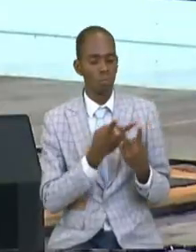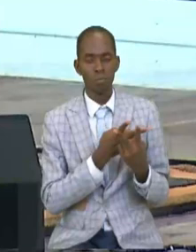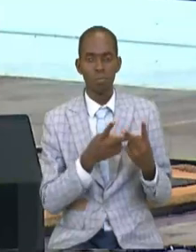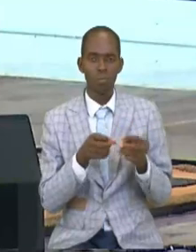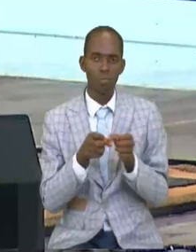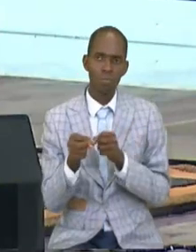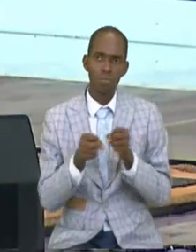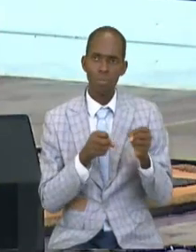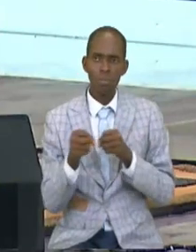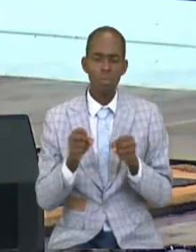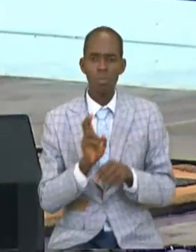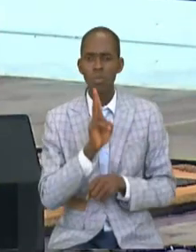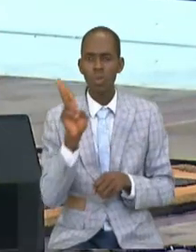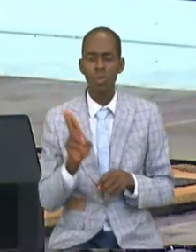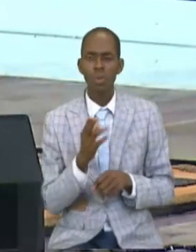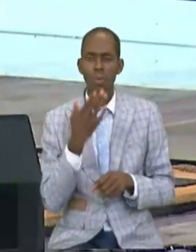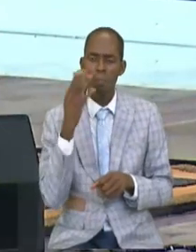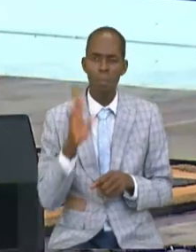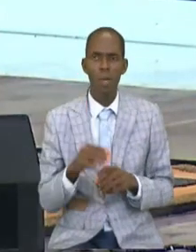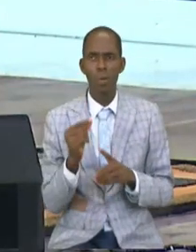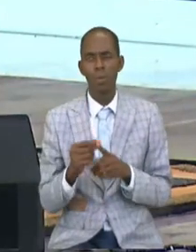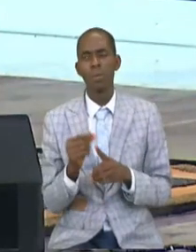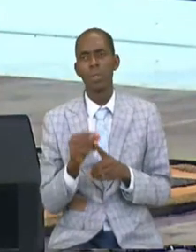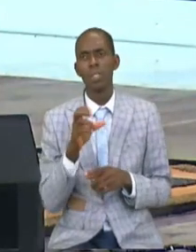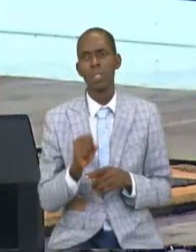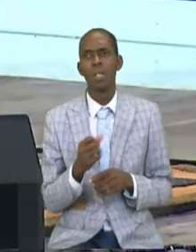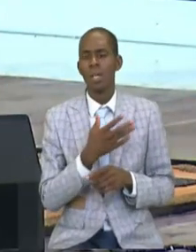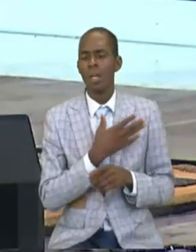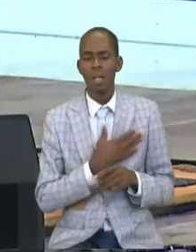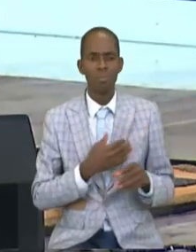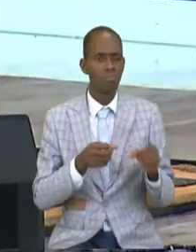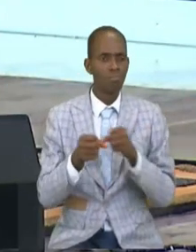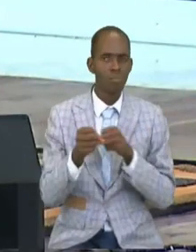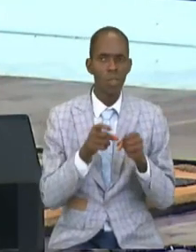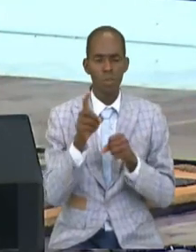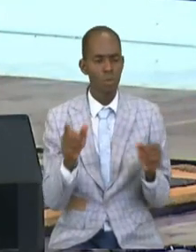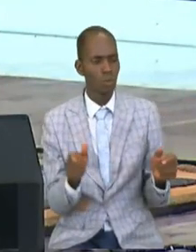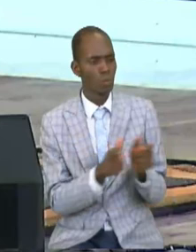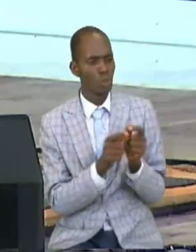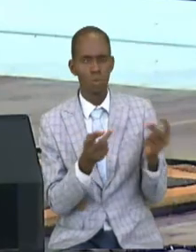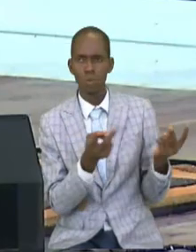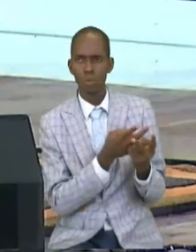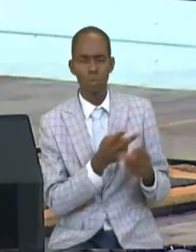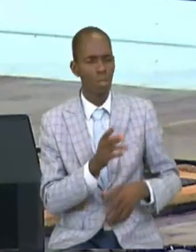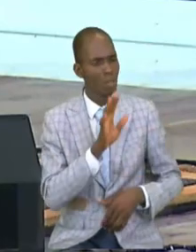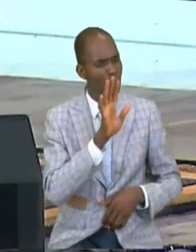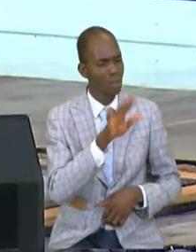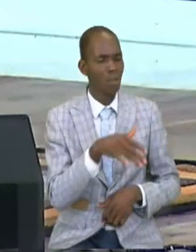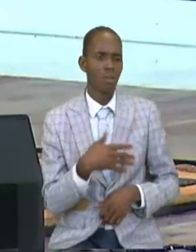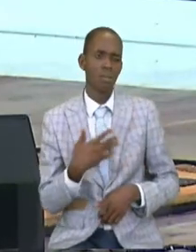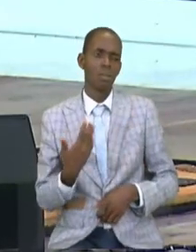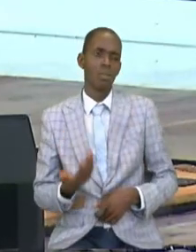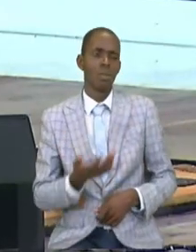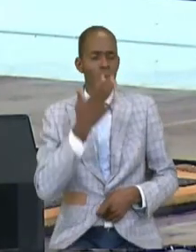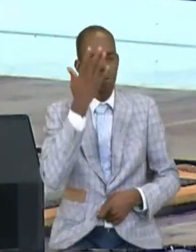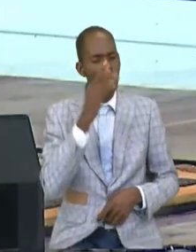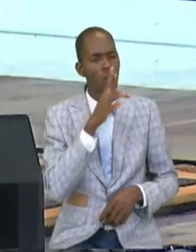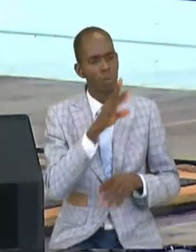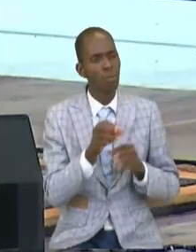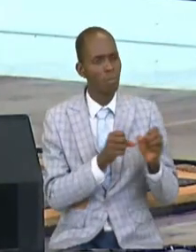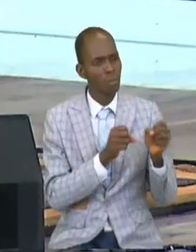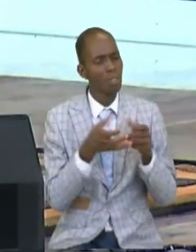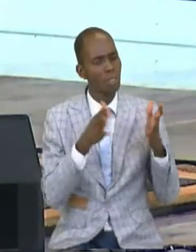qui se battent, et ils s'injurent, et ils sont très violents, et tu les as accostés, mais qu'il est la paix, mais